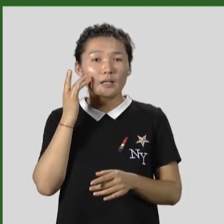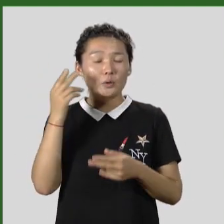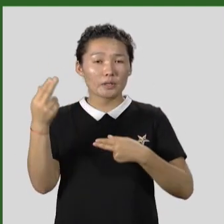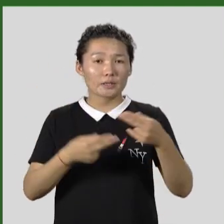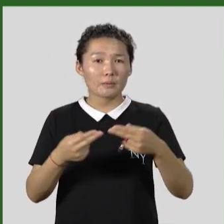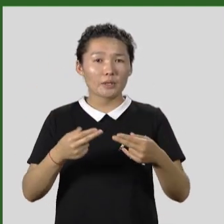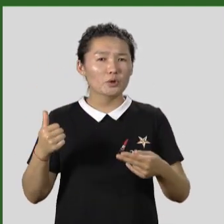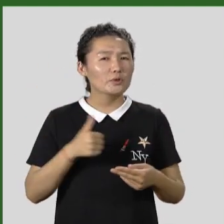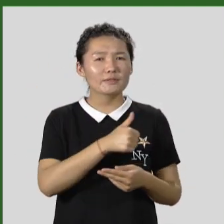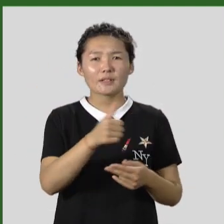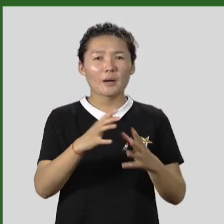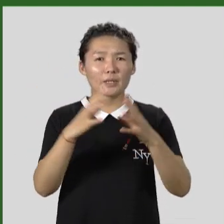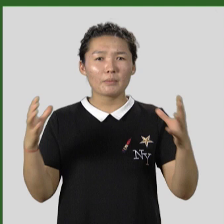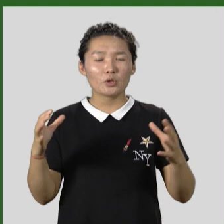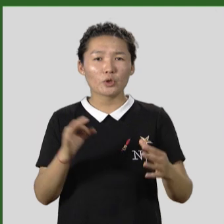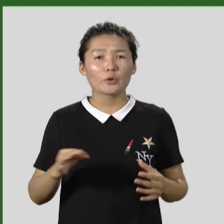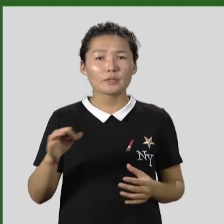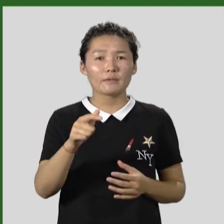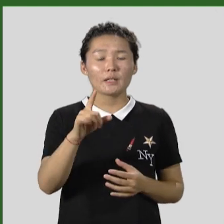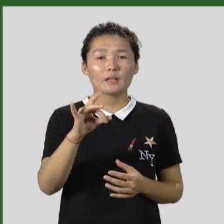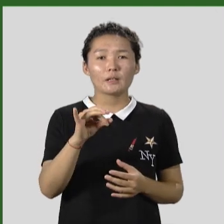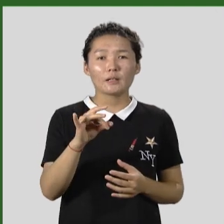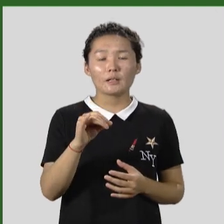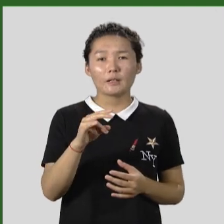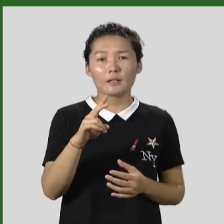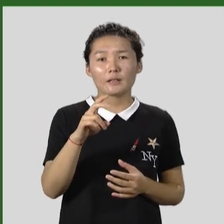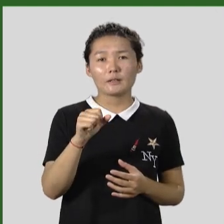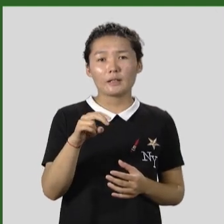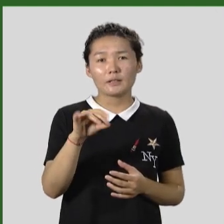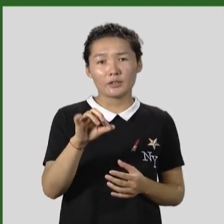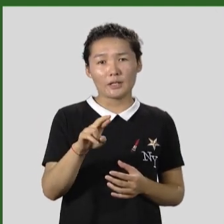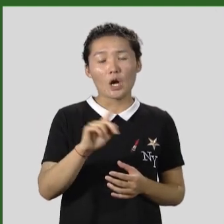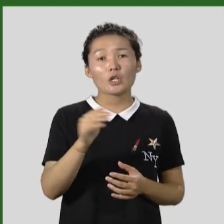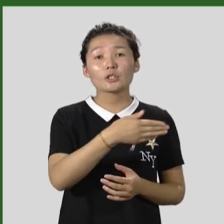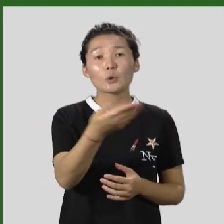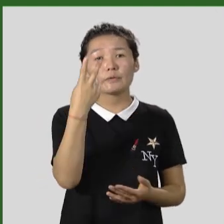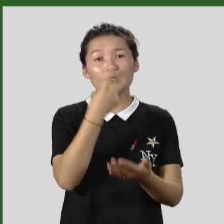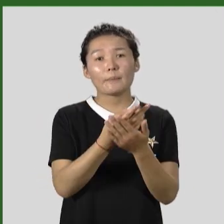самый большой остров – Гренландия. Что вы заметили?